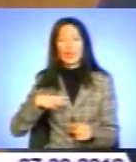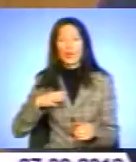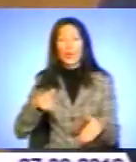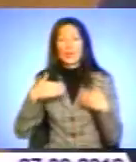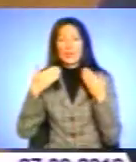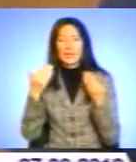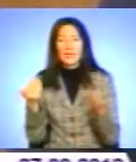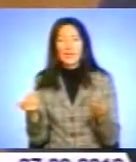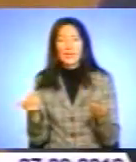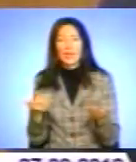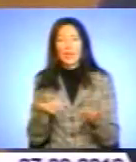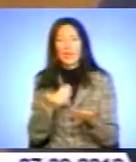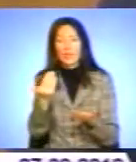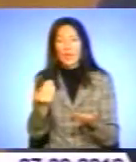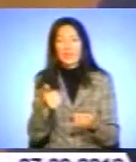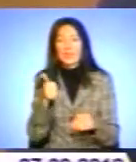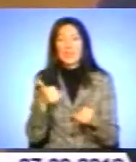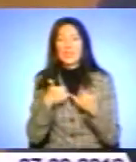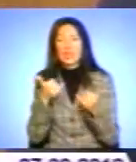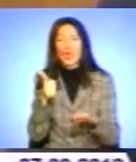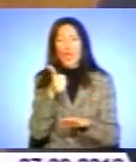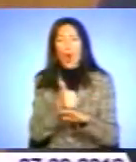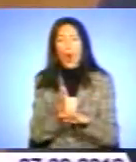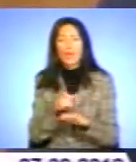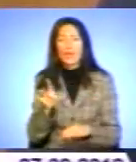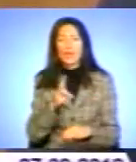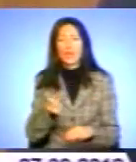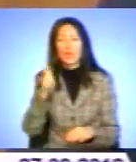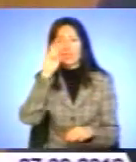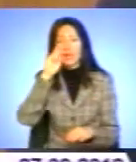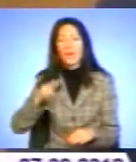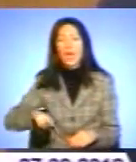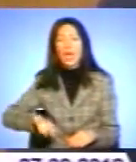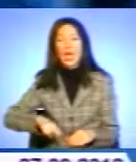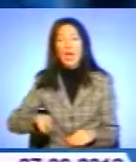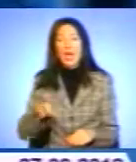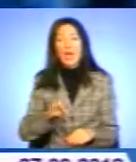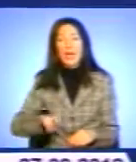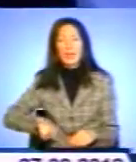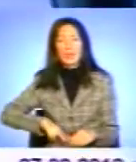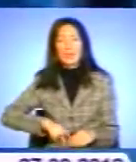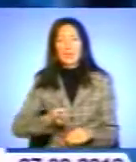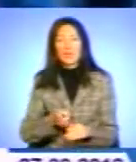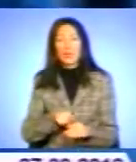ініціативи від вас, шановні голови районних державних адміністрацій, з цього питання.